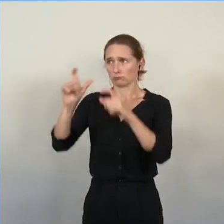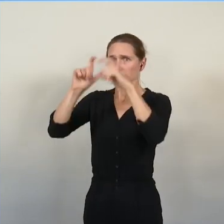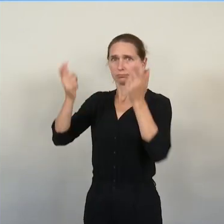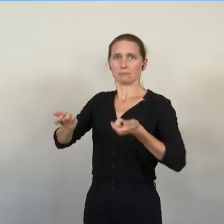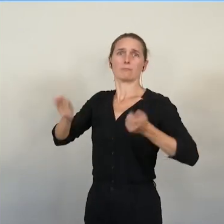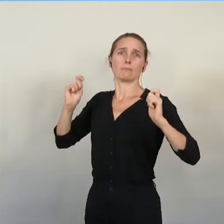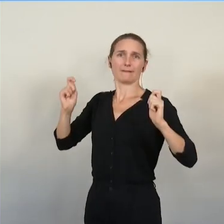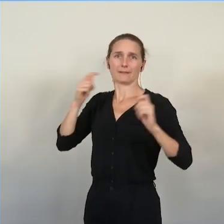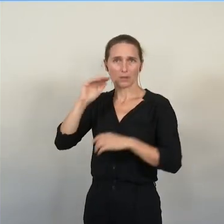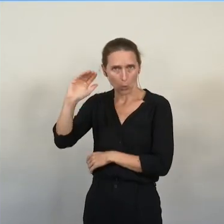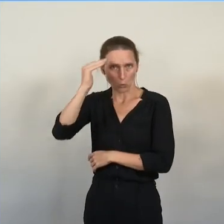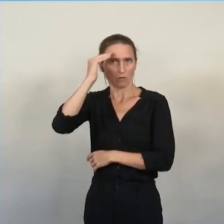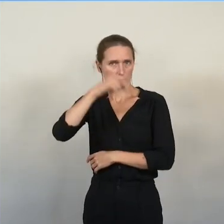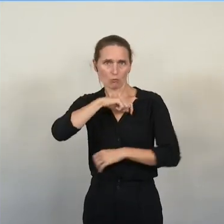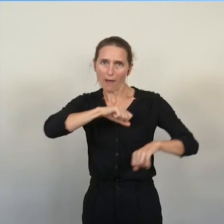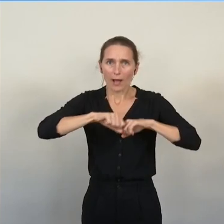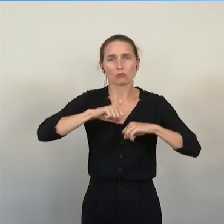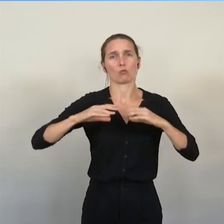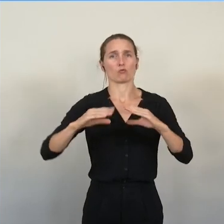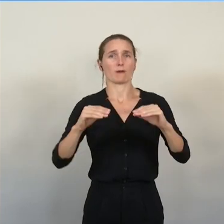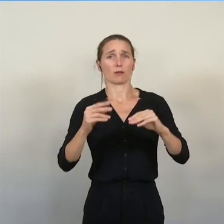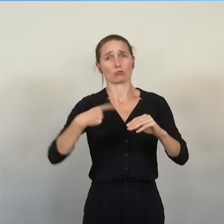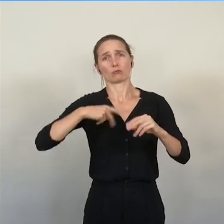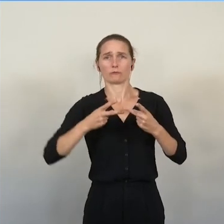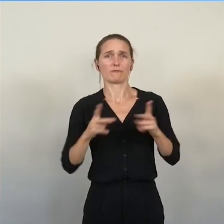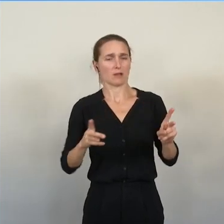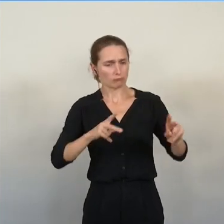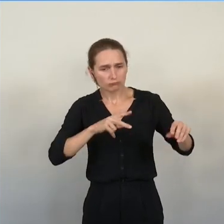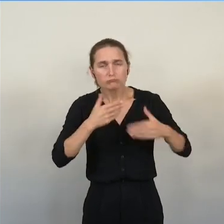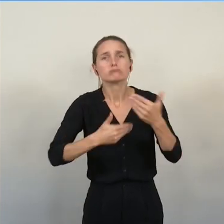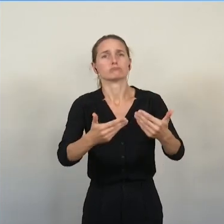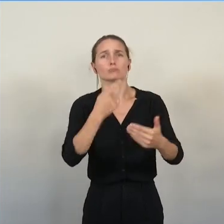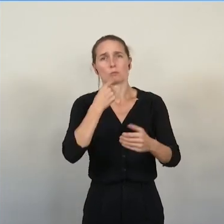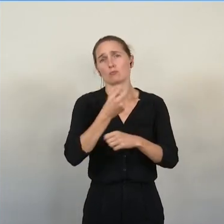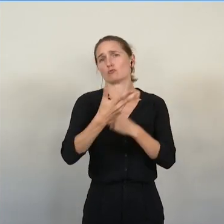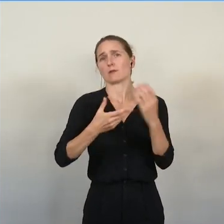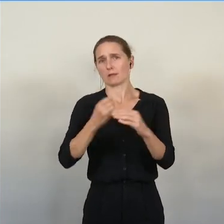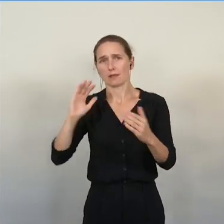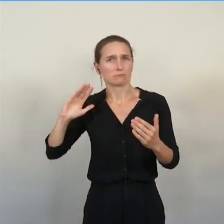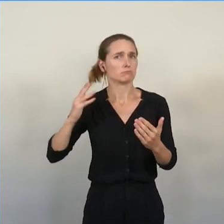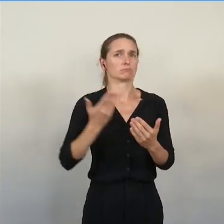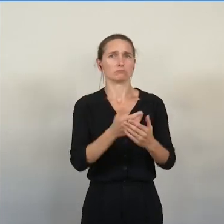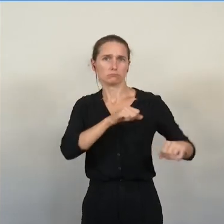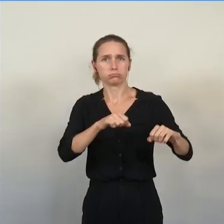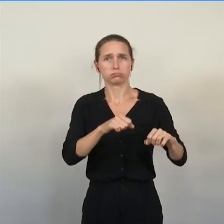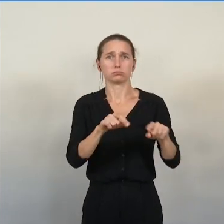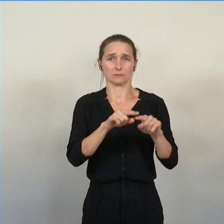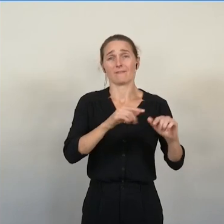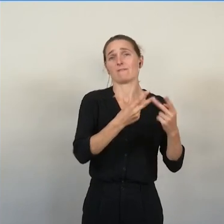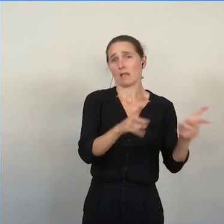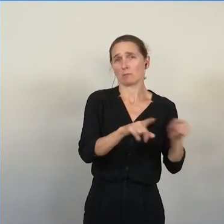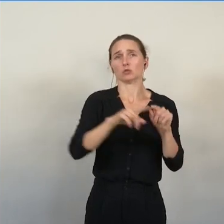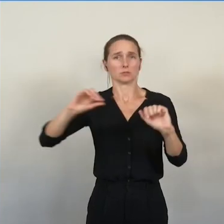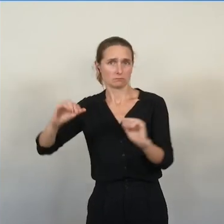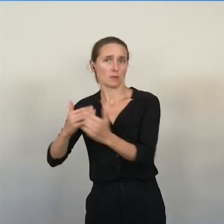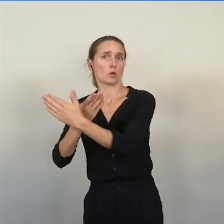des actions concrètes et les actions concrètes qu'a mener la ville depuis plusieurs années et au-delà de la ville la métropole en faveur de